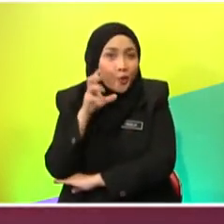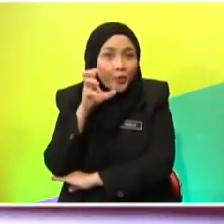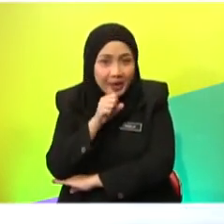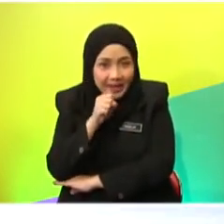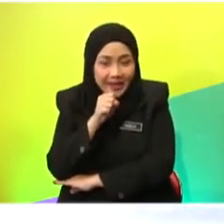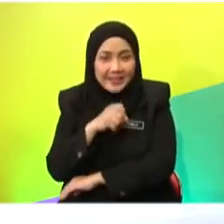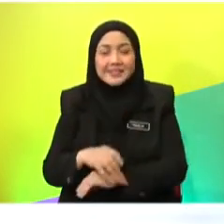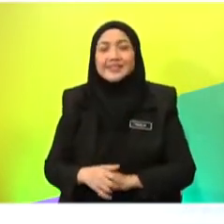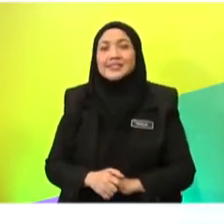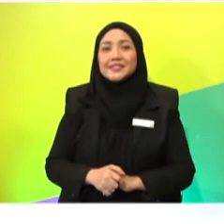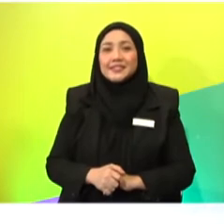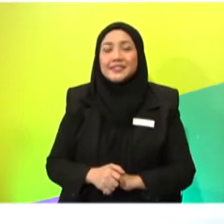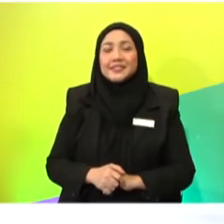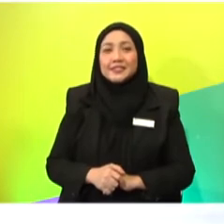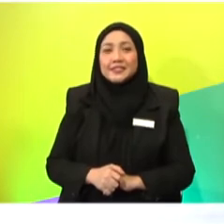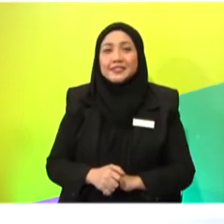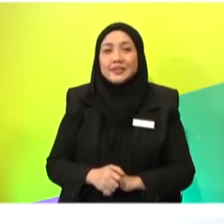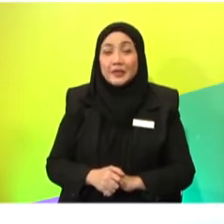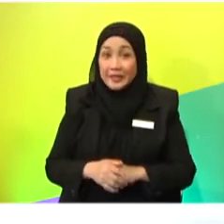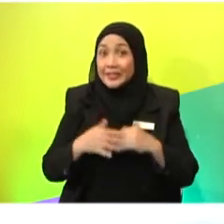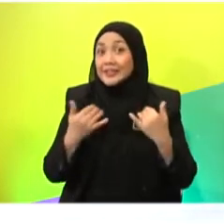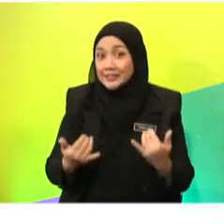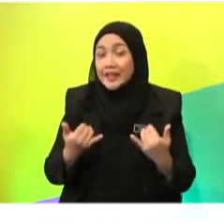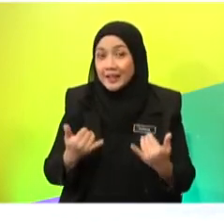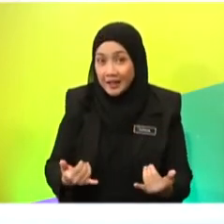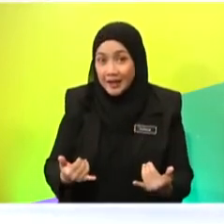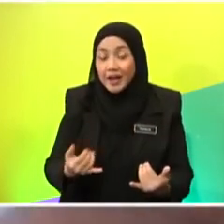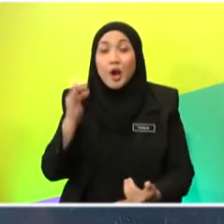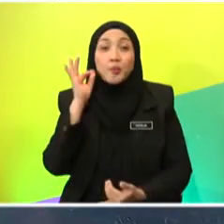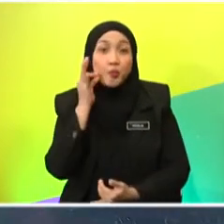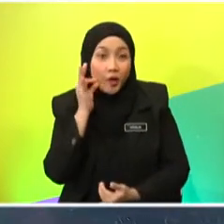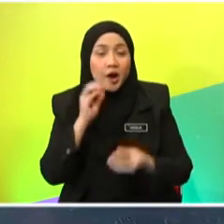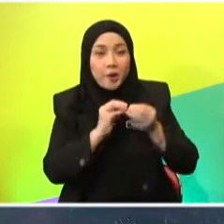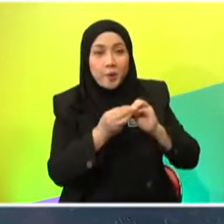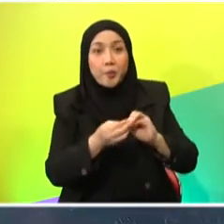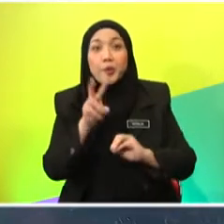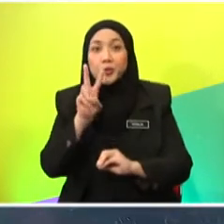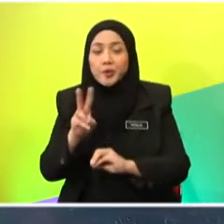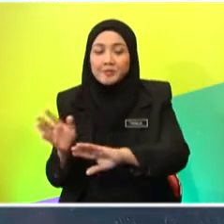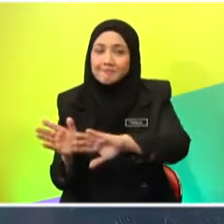Korea betul gygo Rami yang kedua yaitu fasilitas